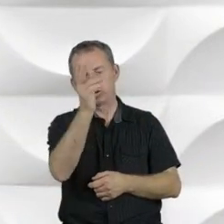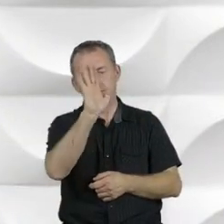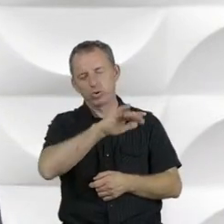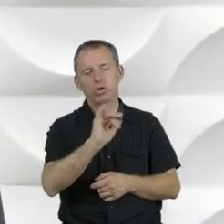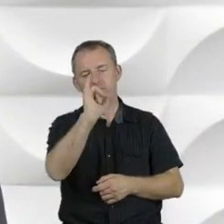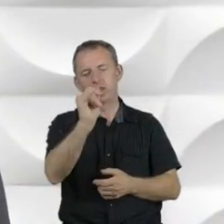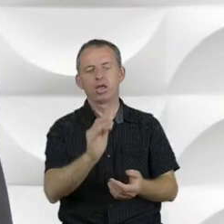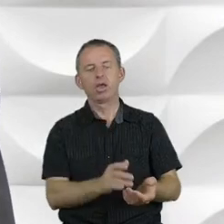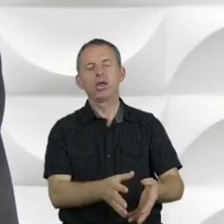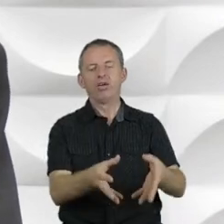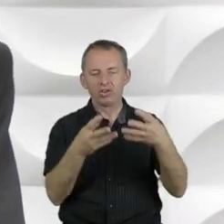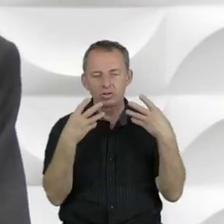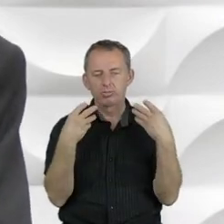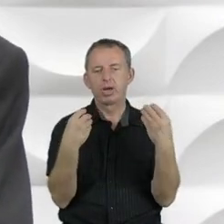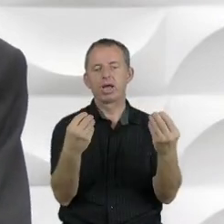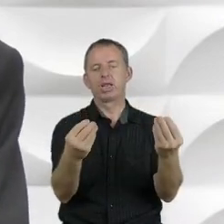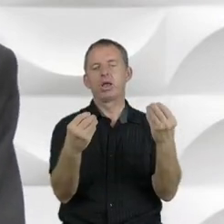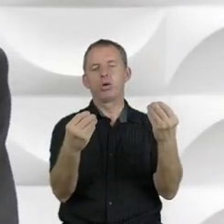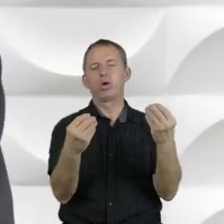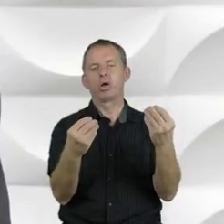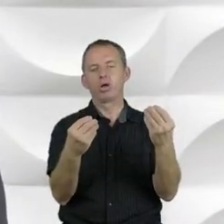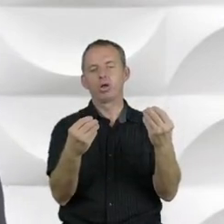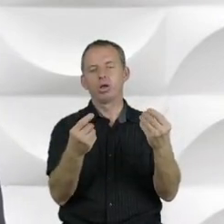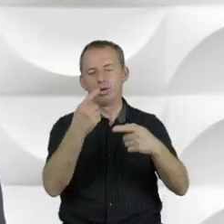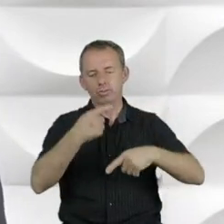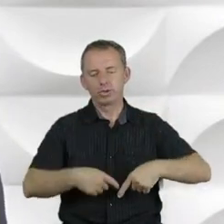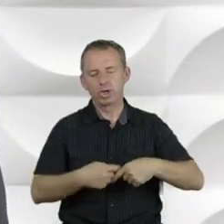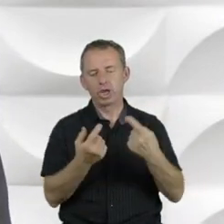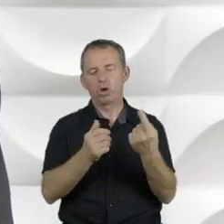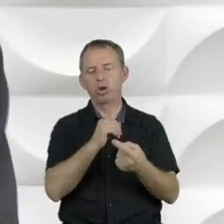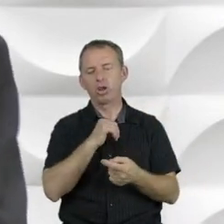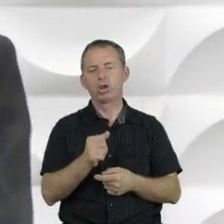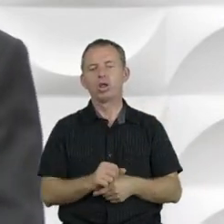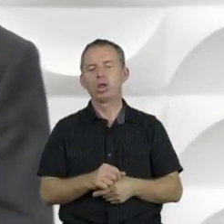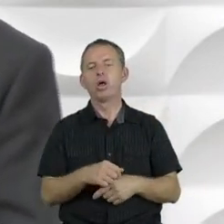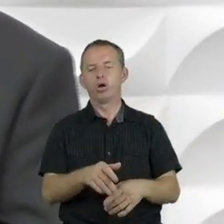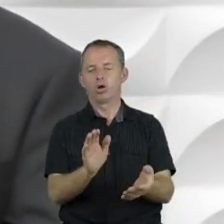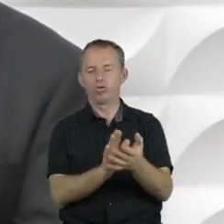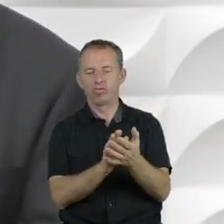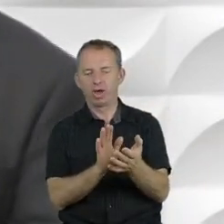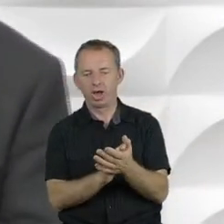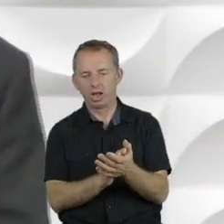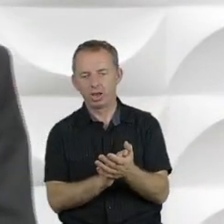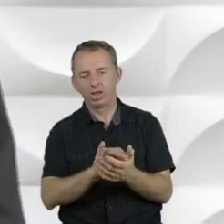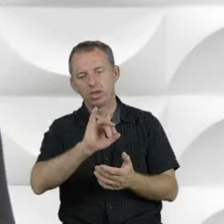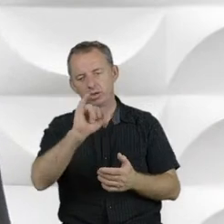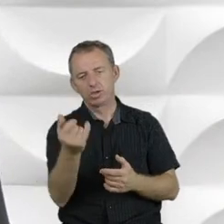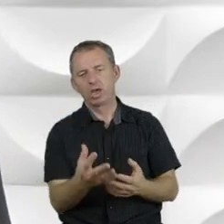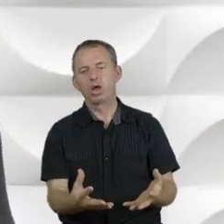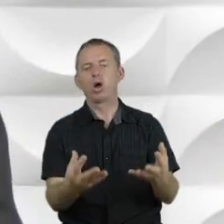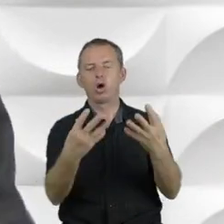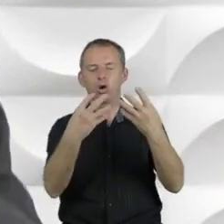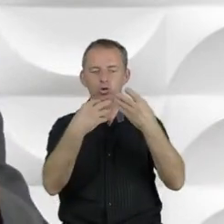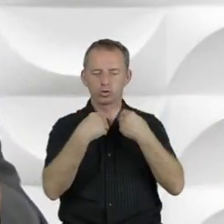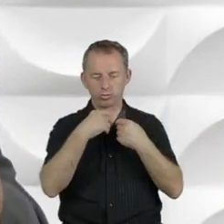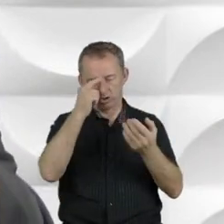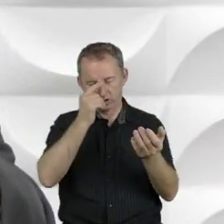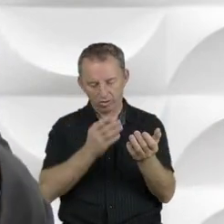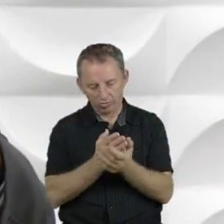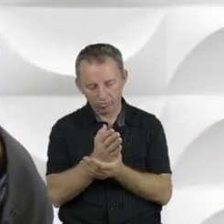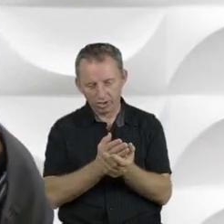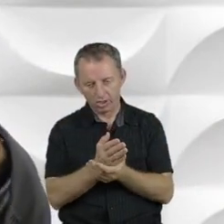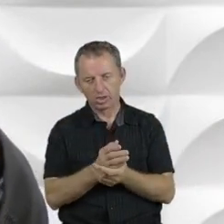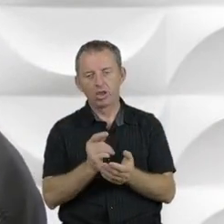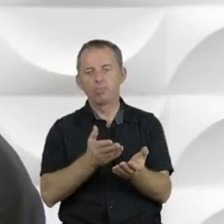Jego wspaniałości i przekonać się o chwale, jaką otrzymają wierni i